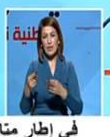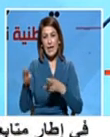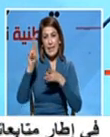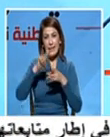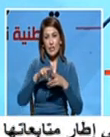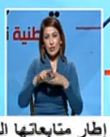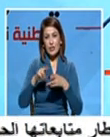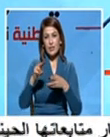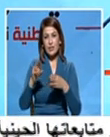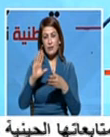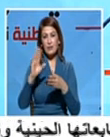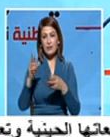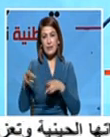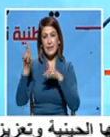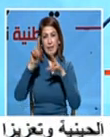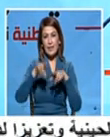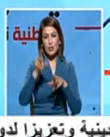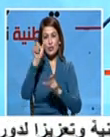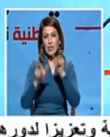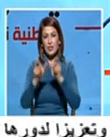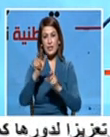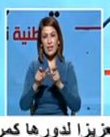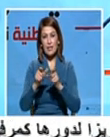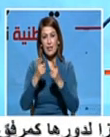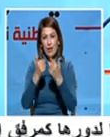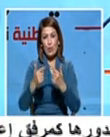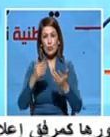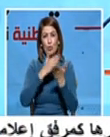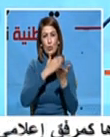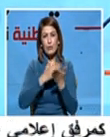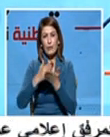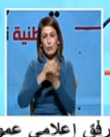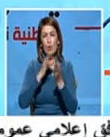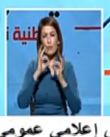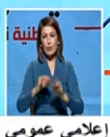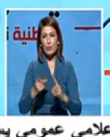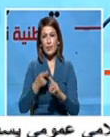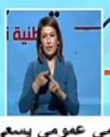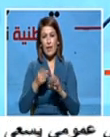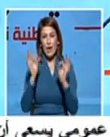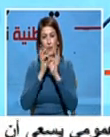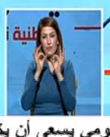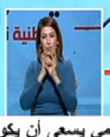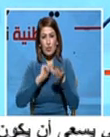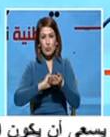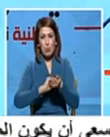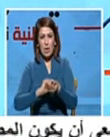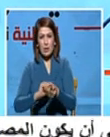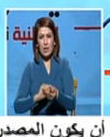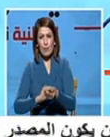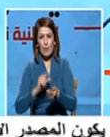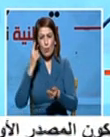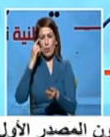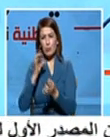الوصفات قاعدين يزدوا في الناس اللي ستابل، راهو يعني ما فماش كان الدم ولا